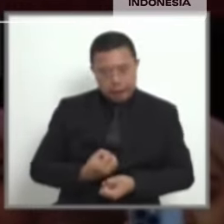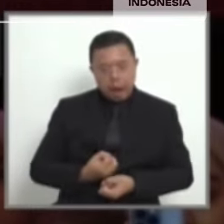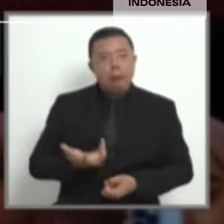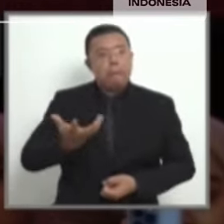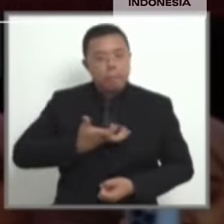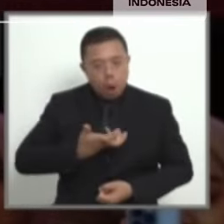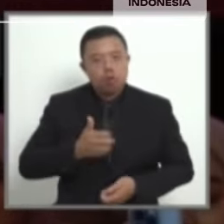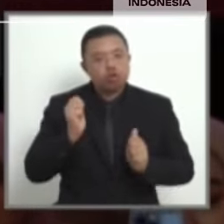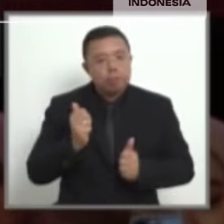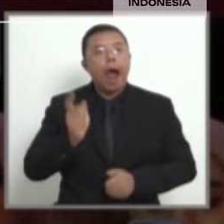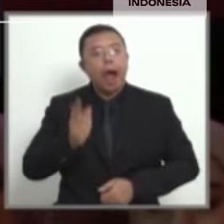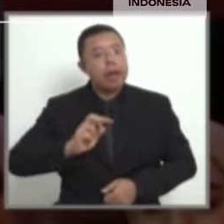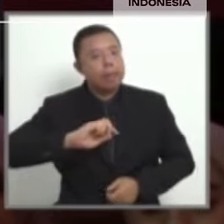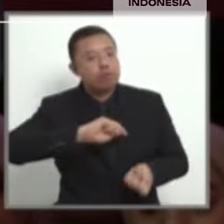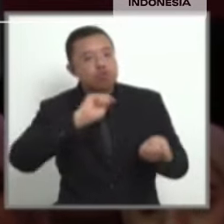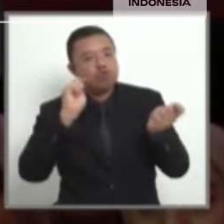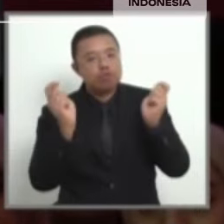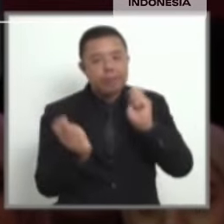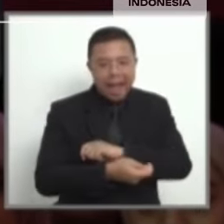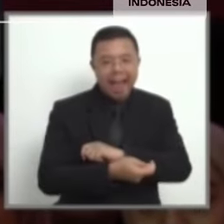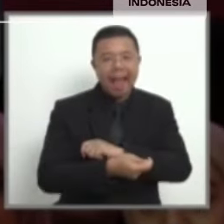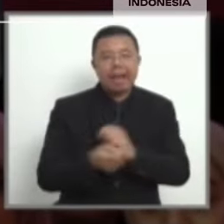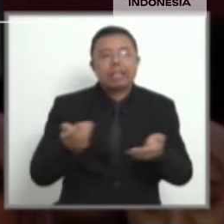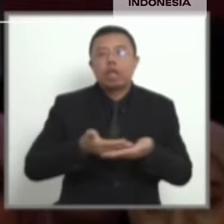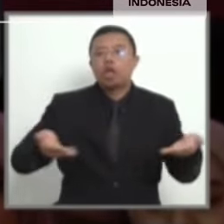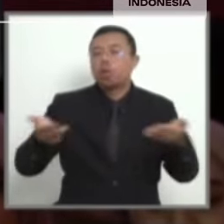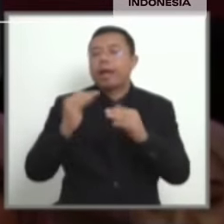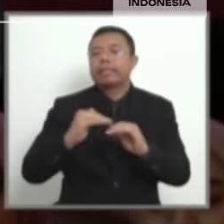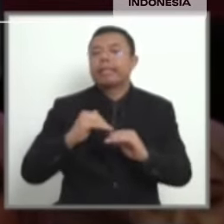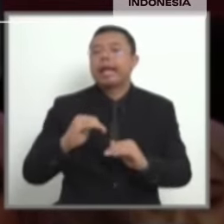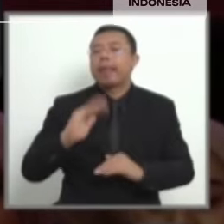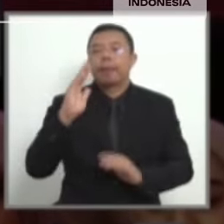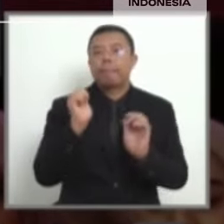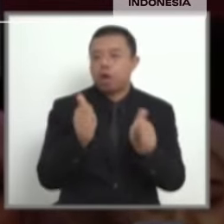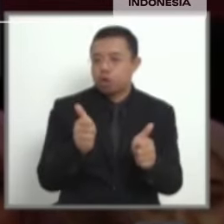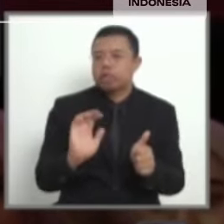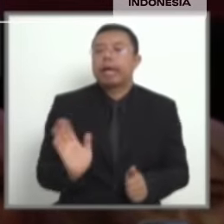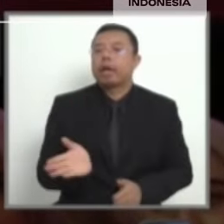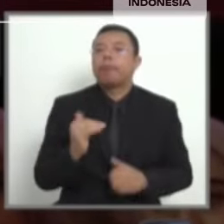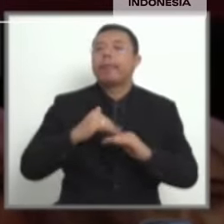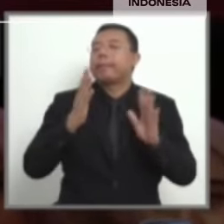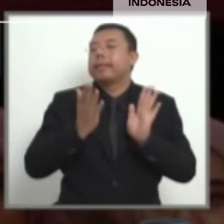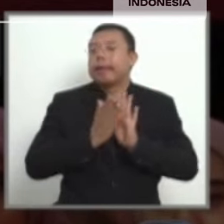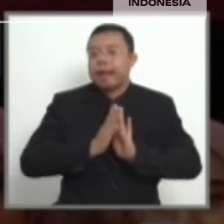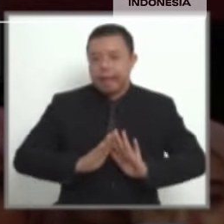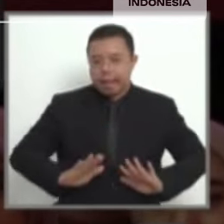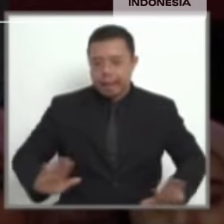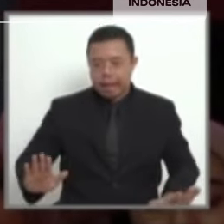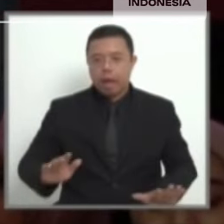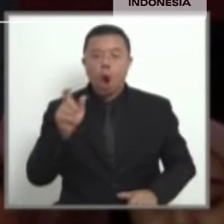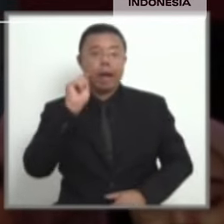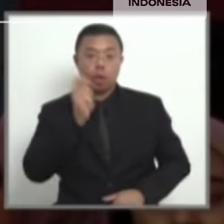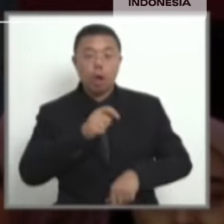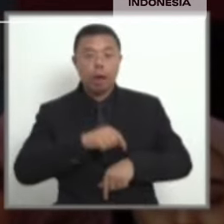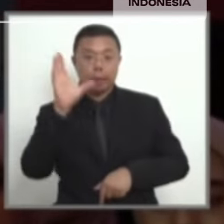karena itu Anis menutup sesi debat dengan berjanji akan memastikan negara selalu hadir untuk memenuhi kebutuhan seluruh rakyat dengan kasih